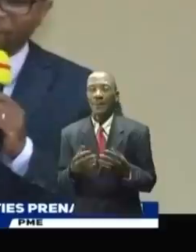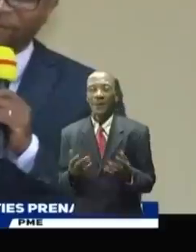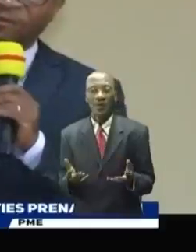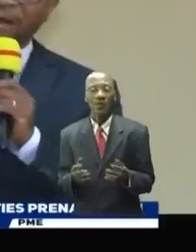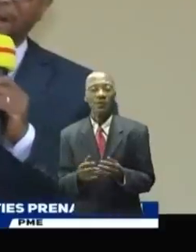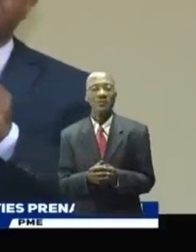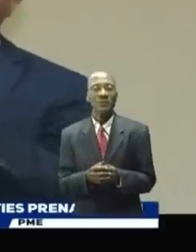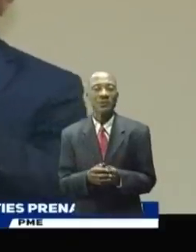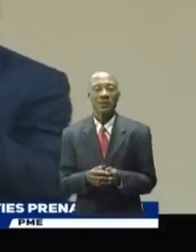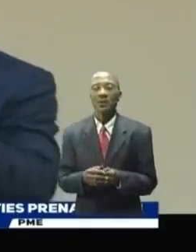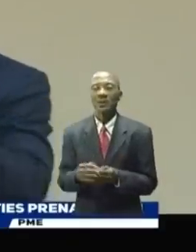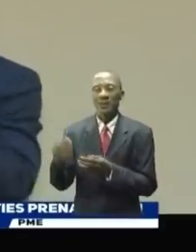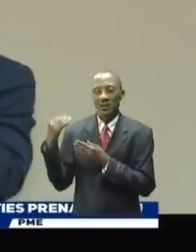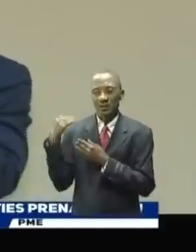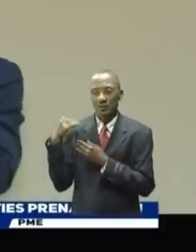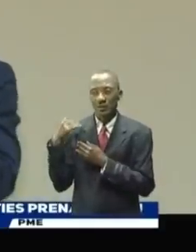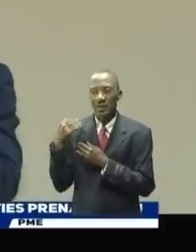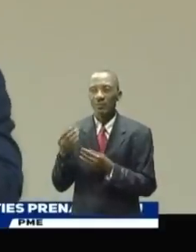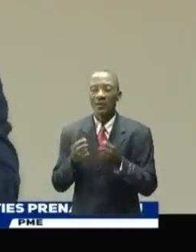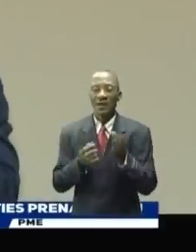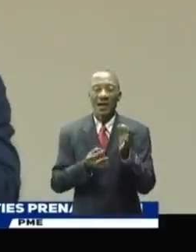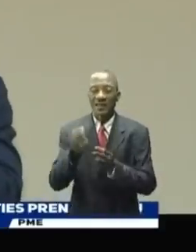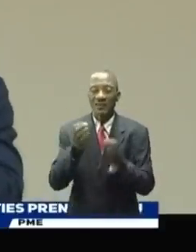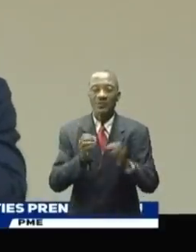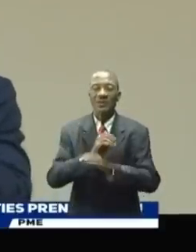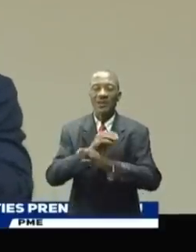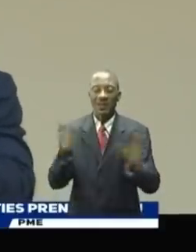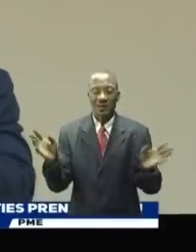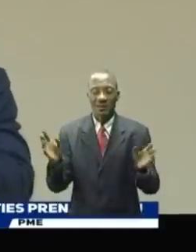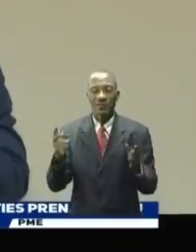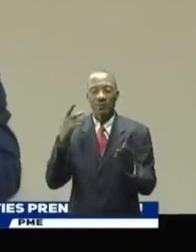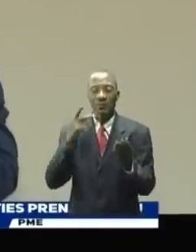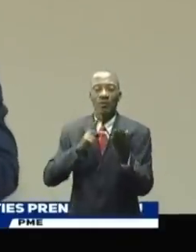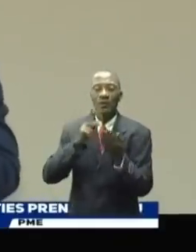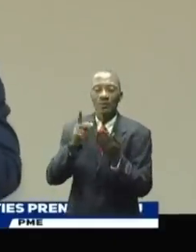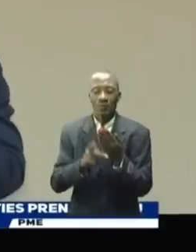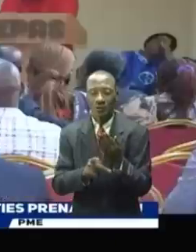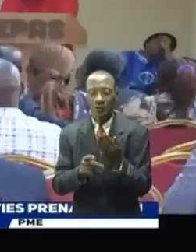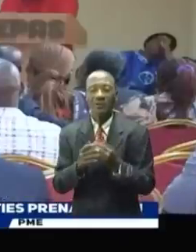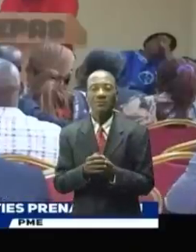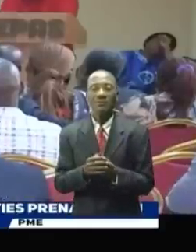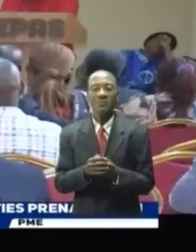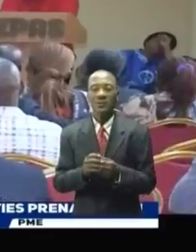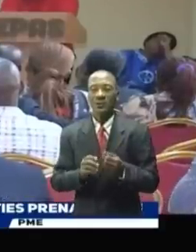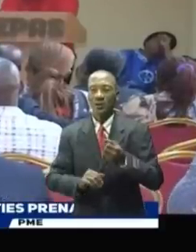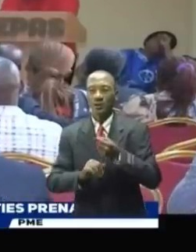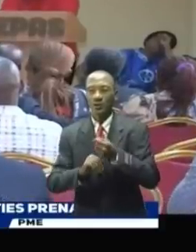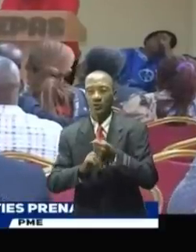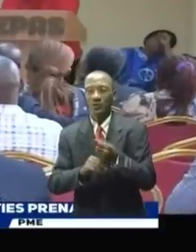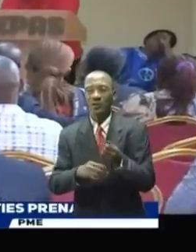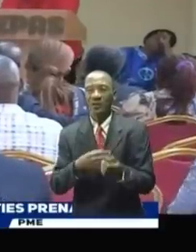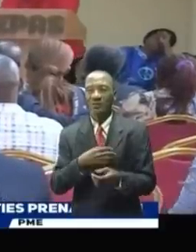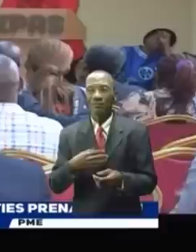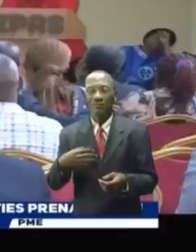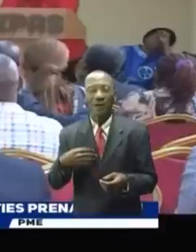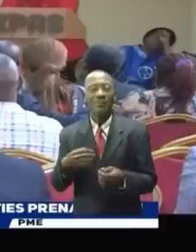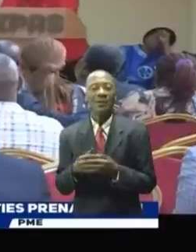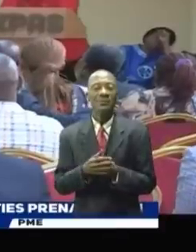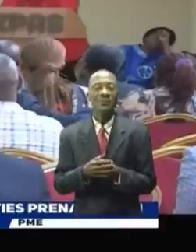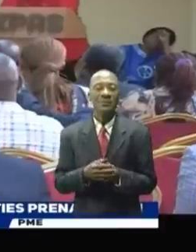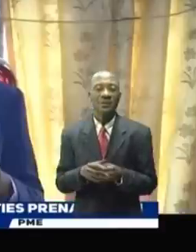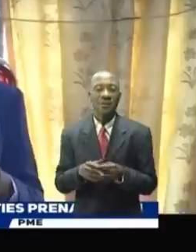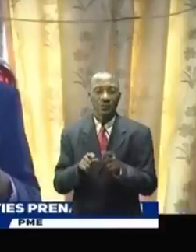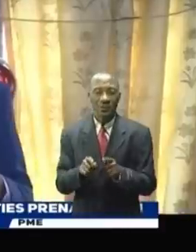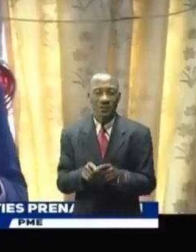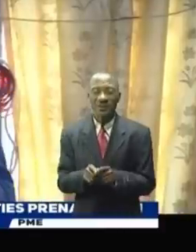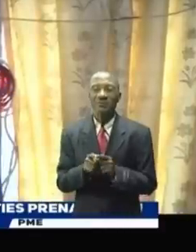explications claires sur les trois composantes du dit projet, à savoir les soutiens de femmes, entrepreneurs et création de nouvelles